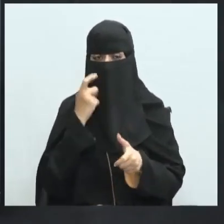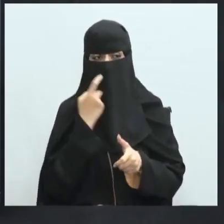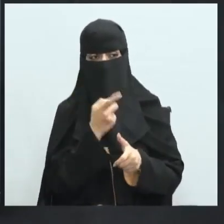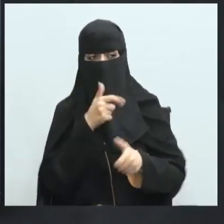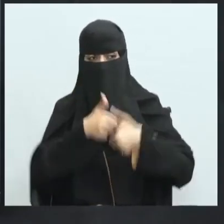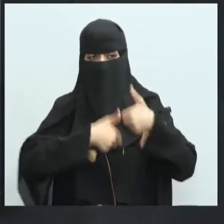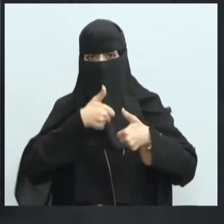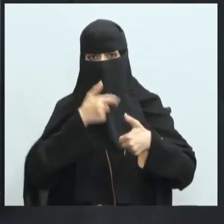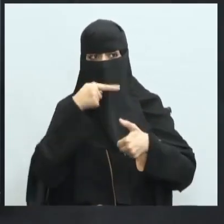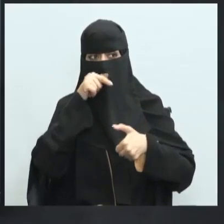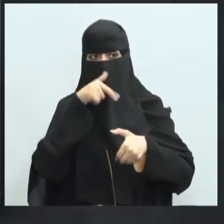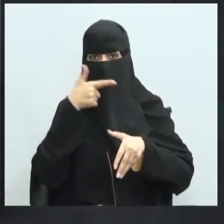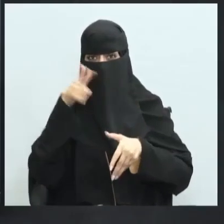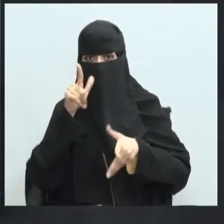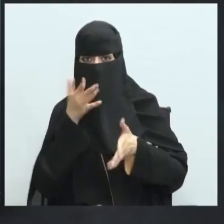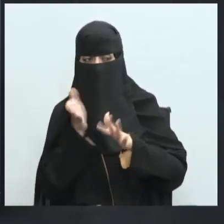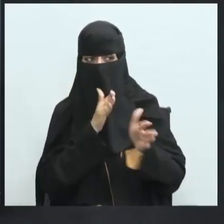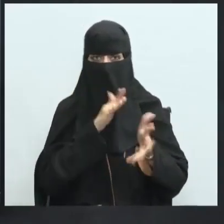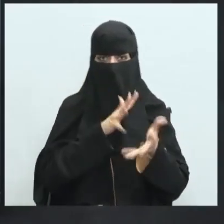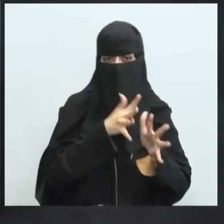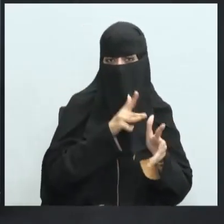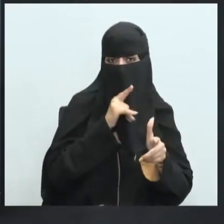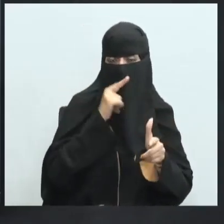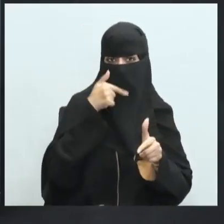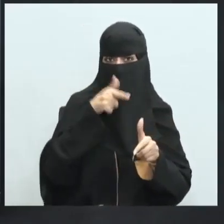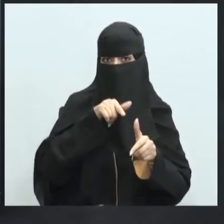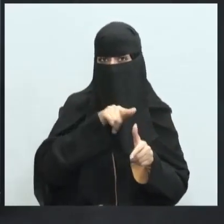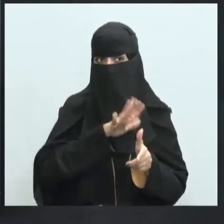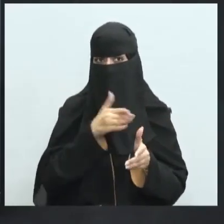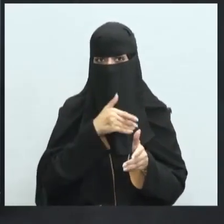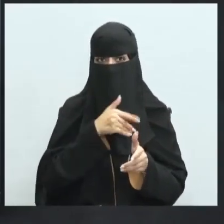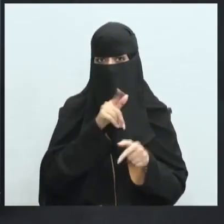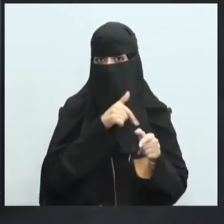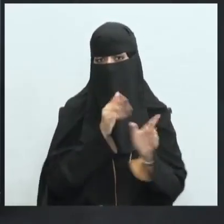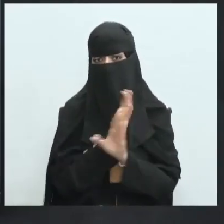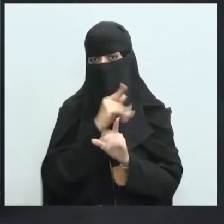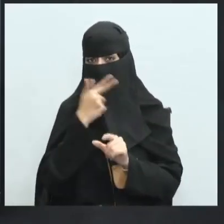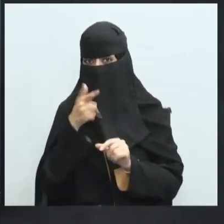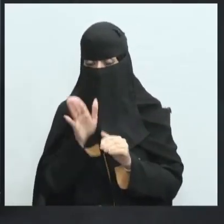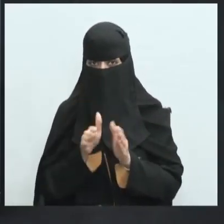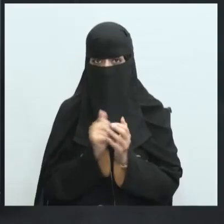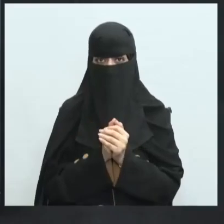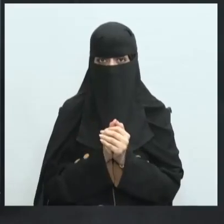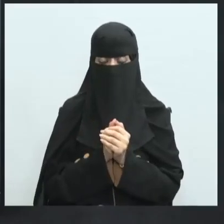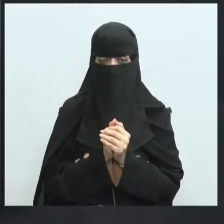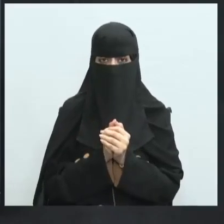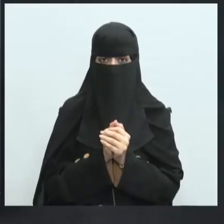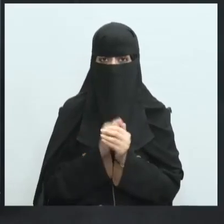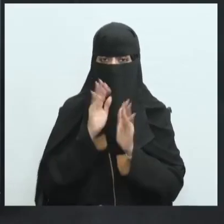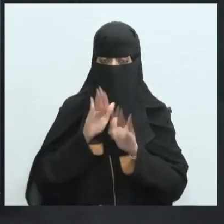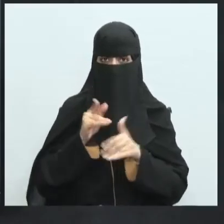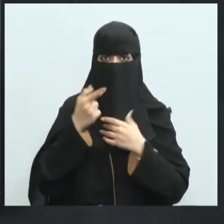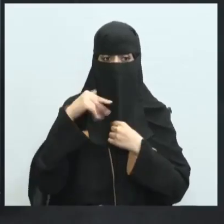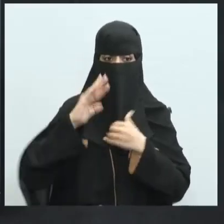اكثر صحه من تلك التي ربما تكون خلاف ذلك فحينما تقرا